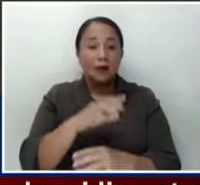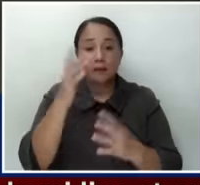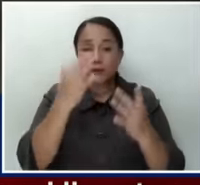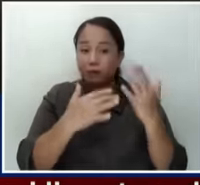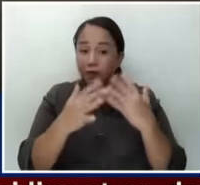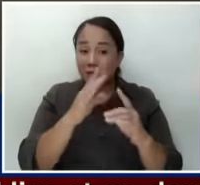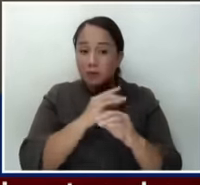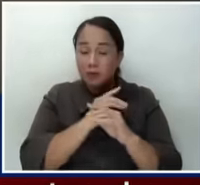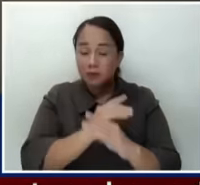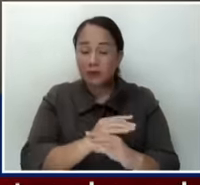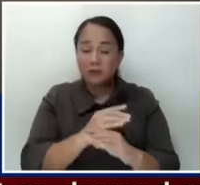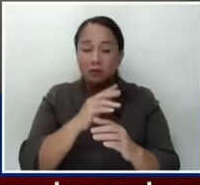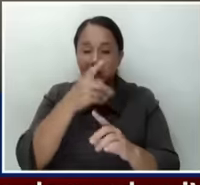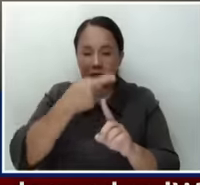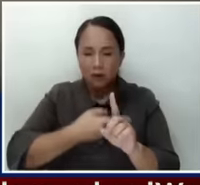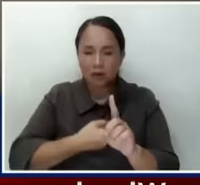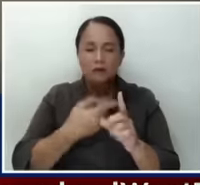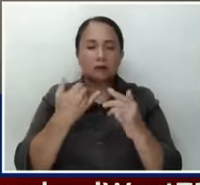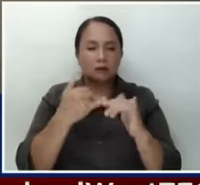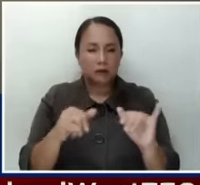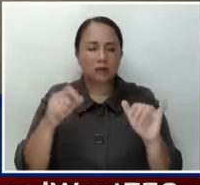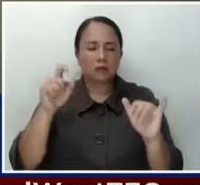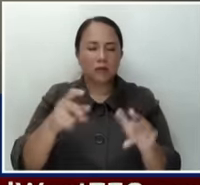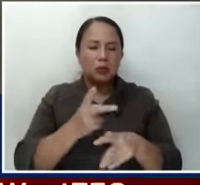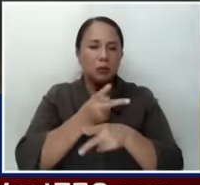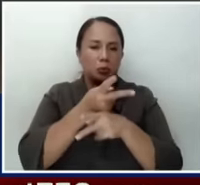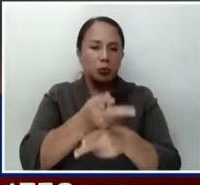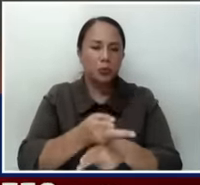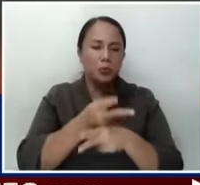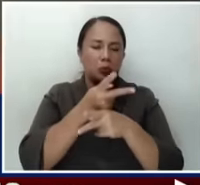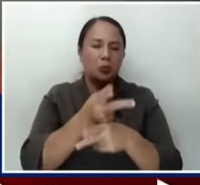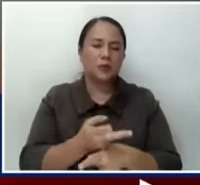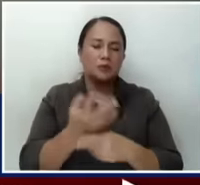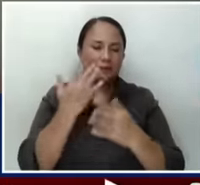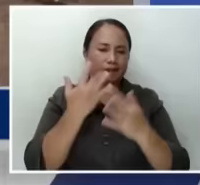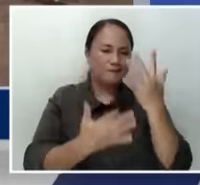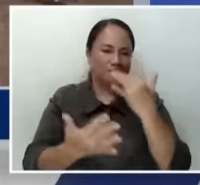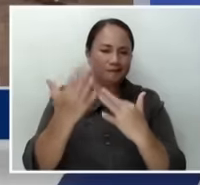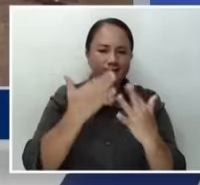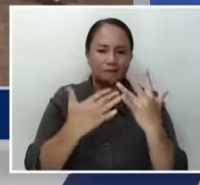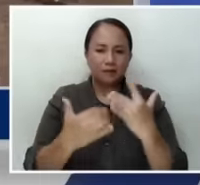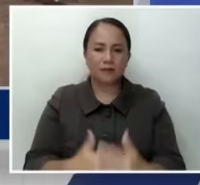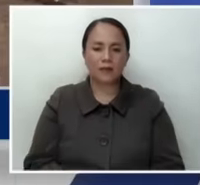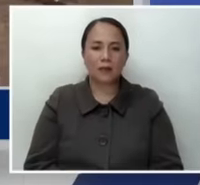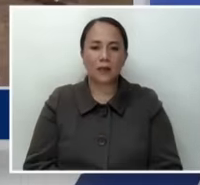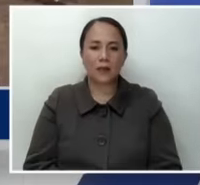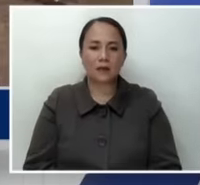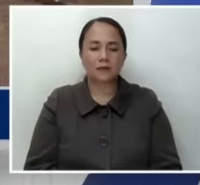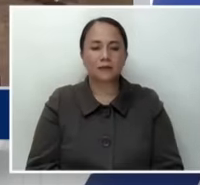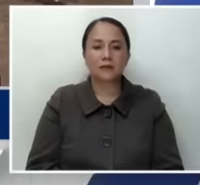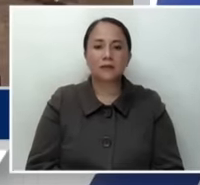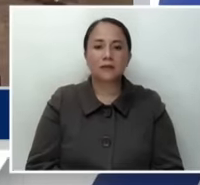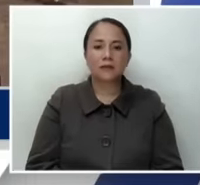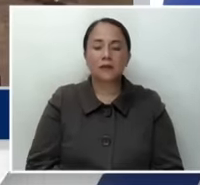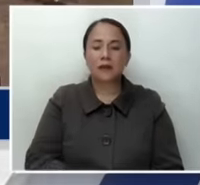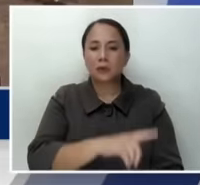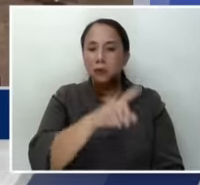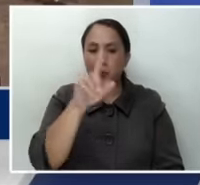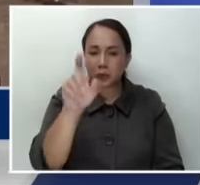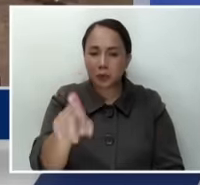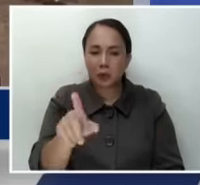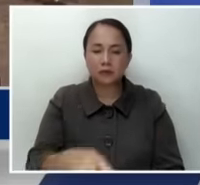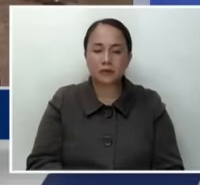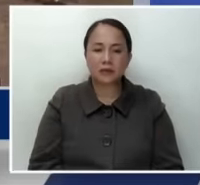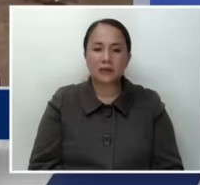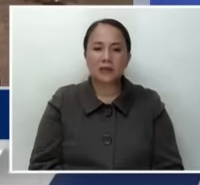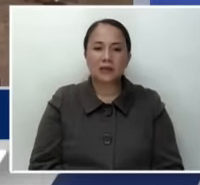kaya talagang dapat ay mag-ingat laban sa sunog. Kabayan? Adrian, yung lanos na